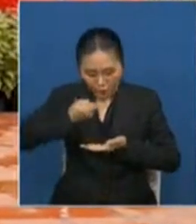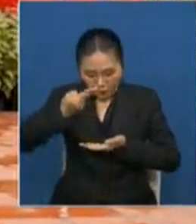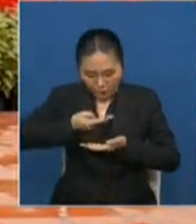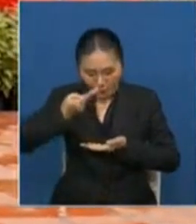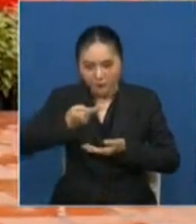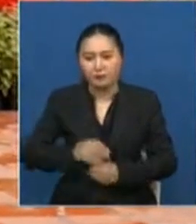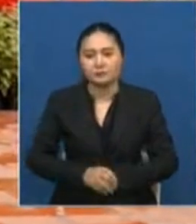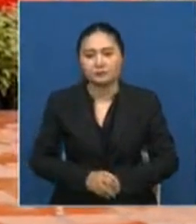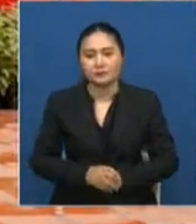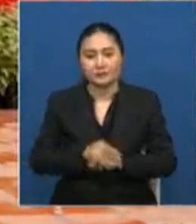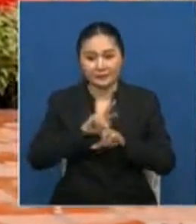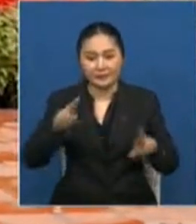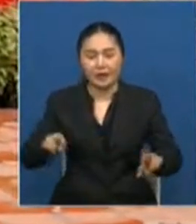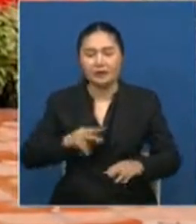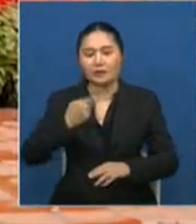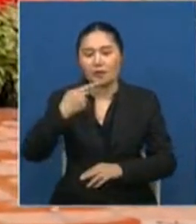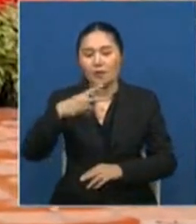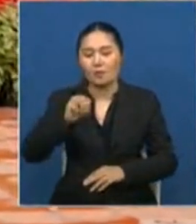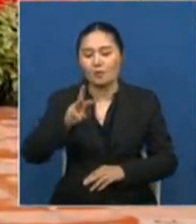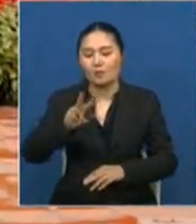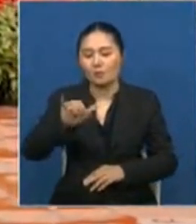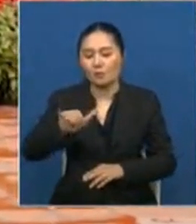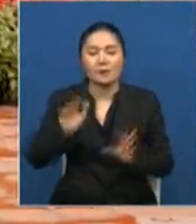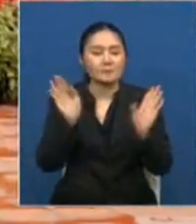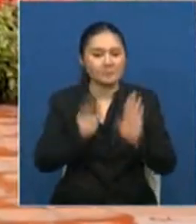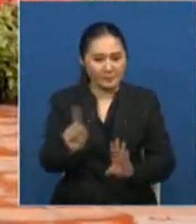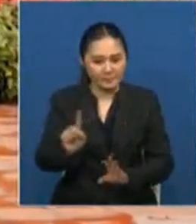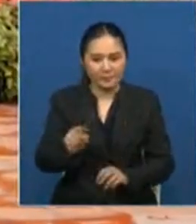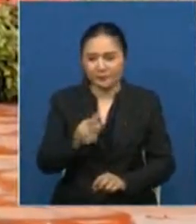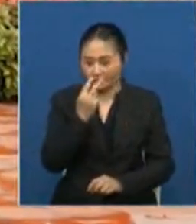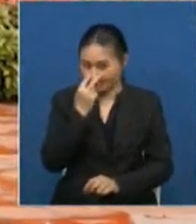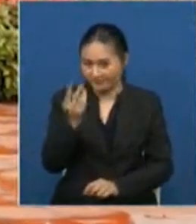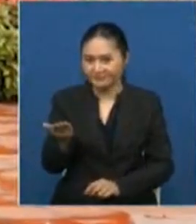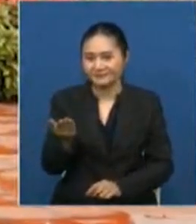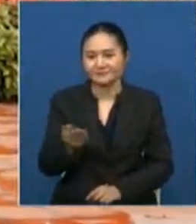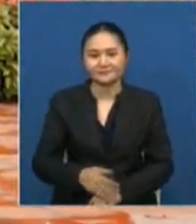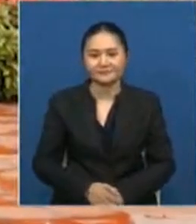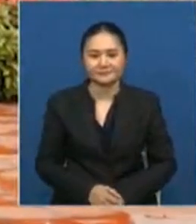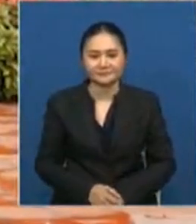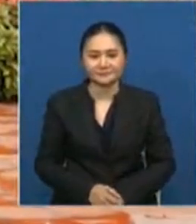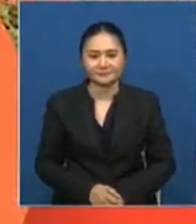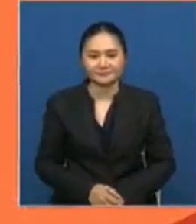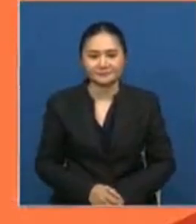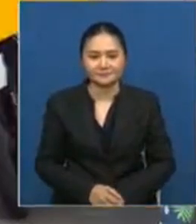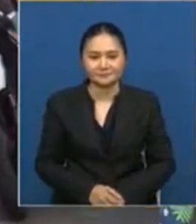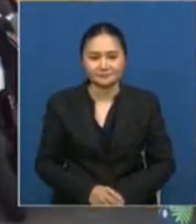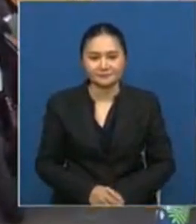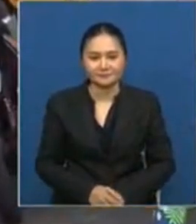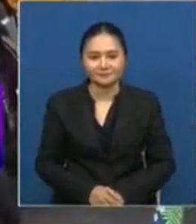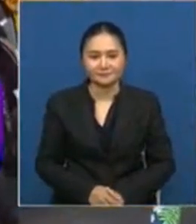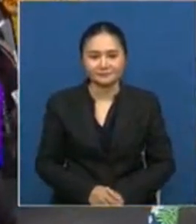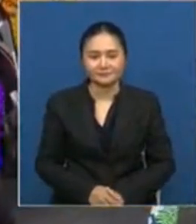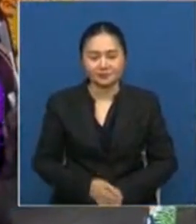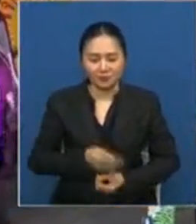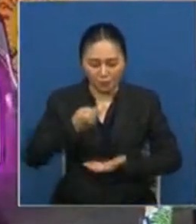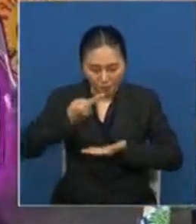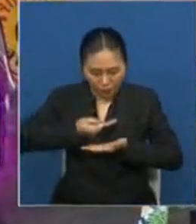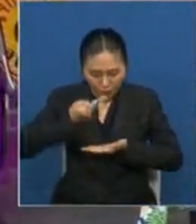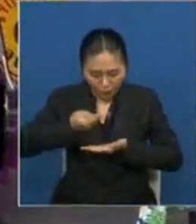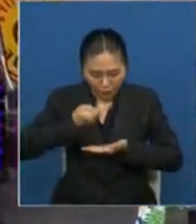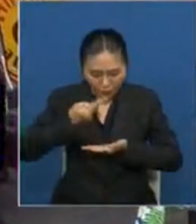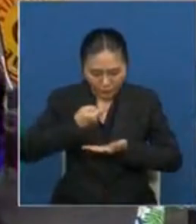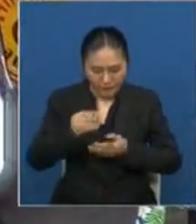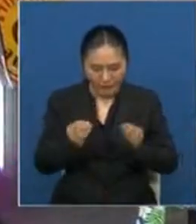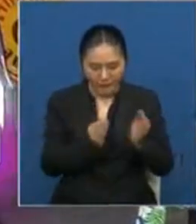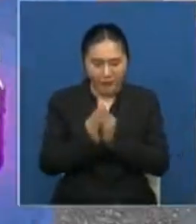แตกร้านเจ๊หมวยจะหน้าตาเป็นยังไงตามแยมมาเลยค่ะ ก๋วยเตี๋ยวถังแตกเมนู